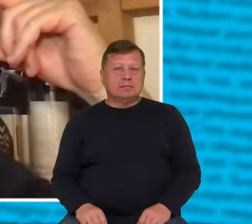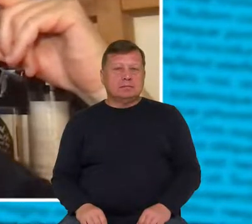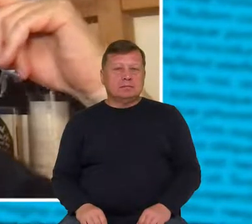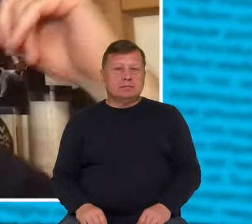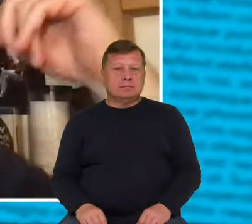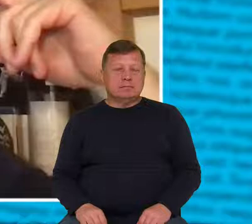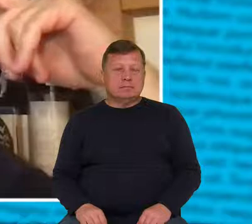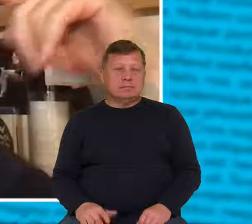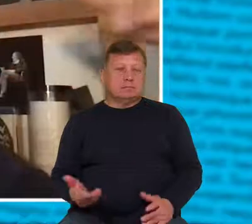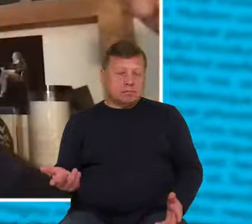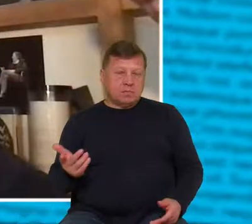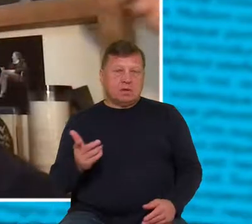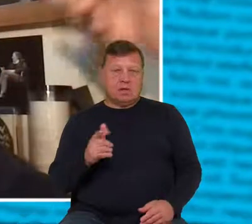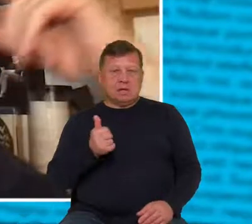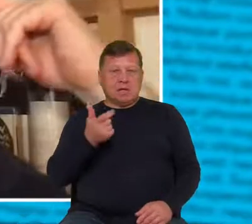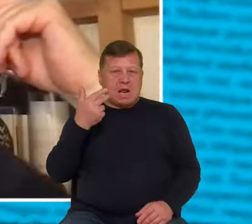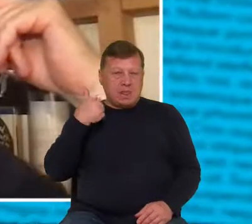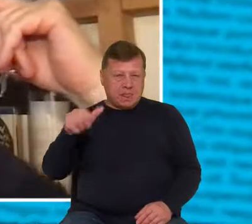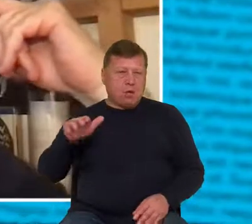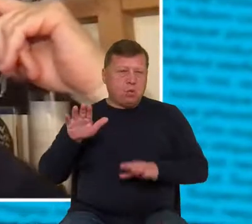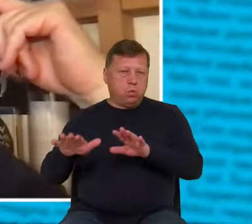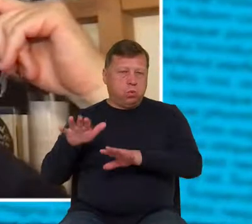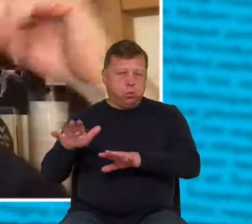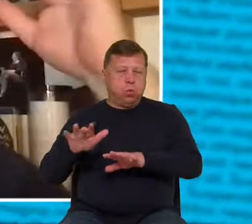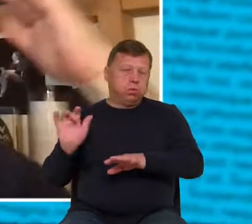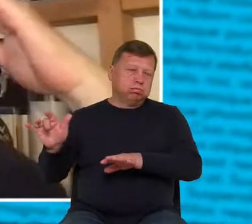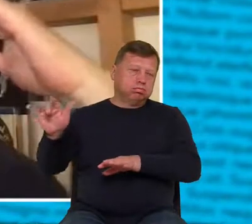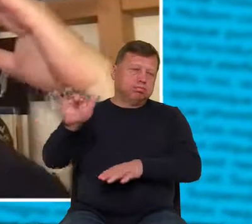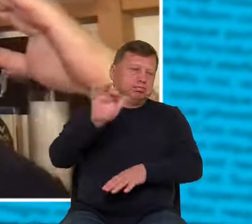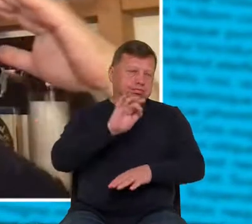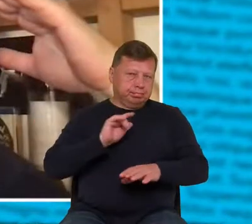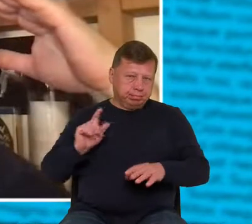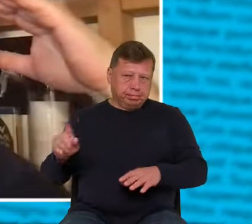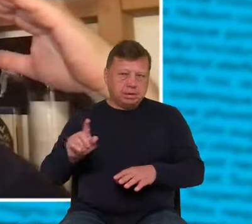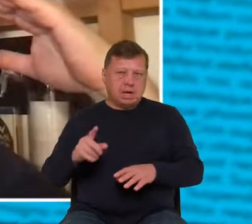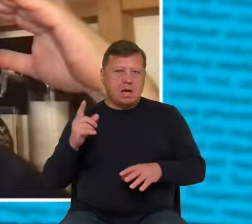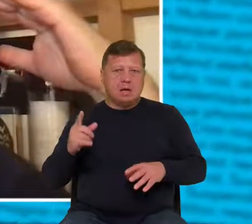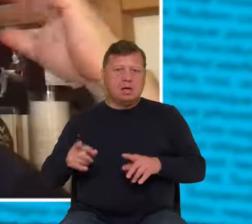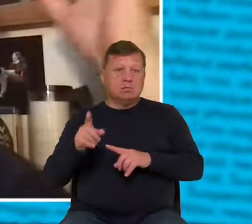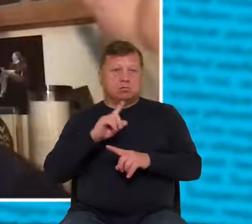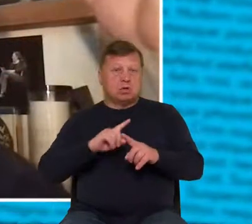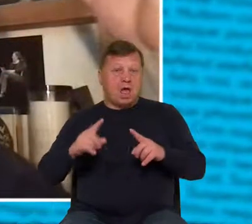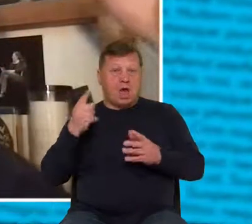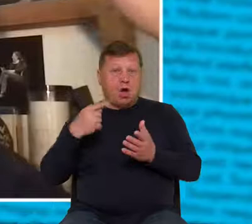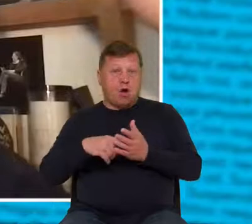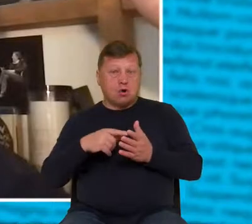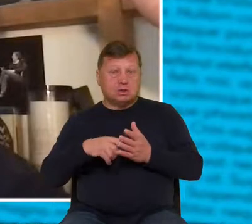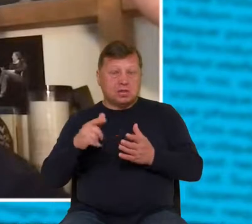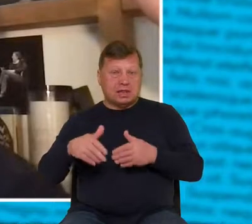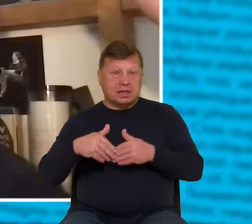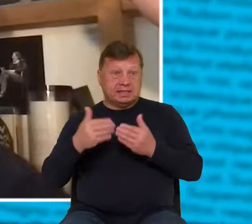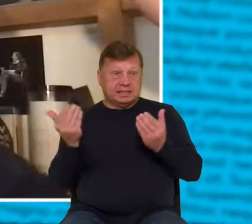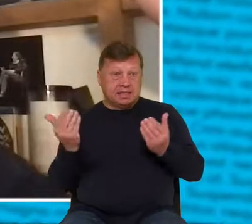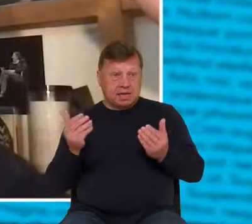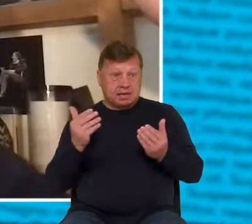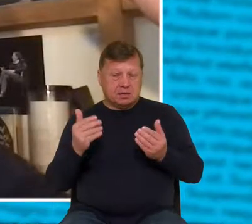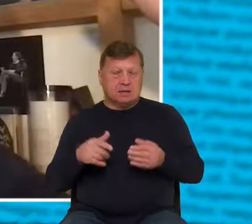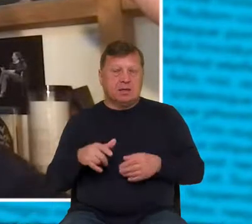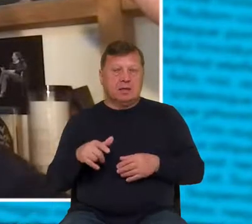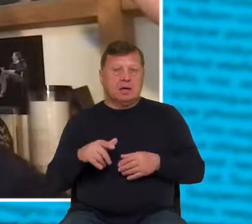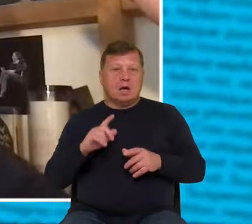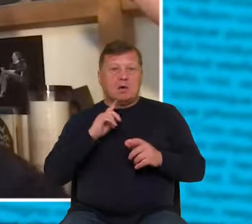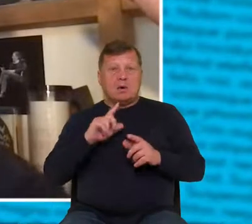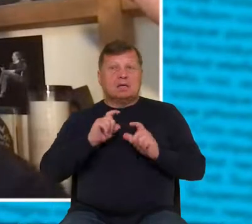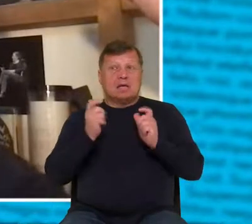Tak więc podróżowaliśmy przez kilka tygodni. Natomiast w przedostatnim dniu podróży, a tak przy okazji cała podróż